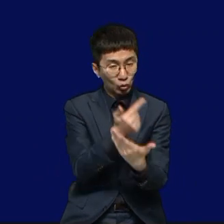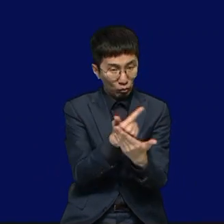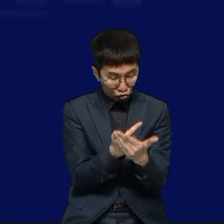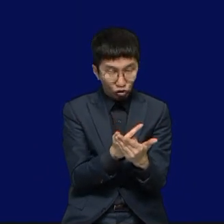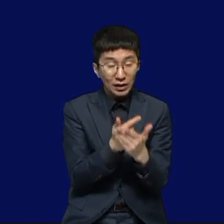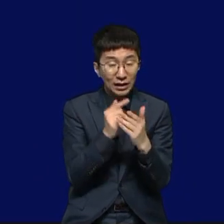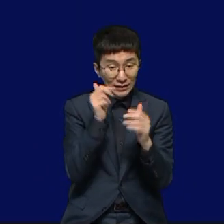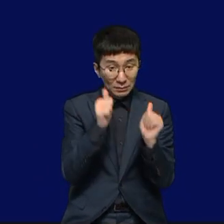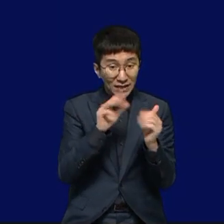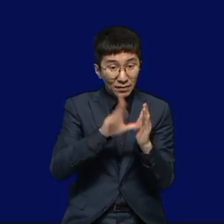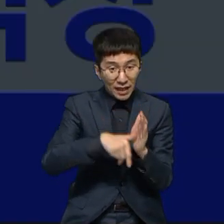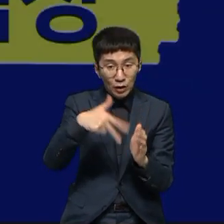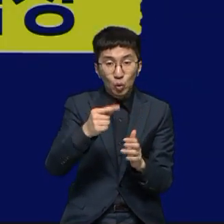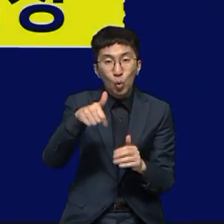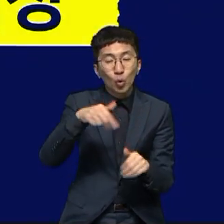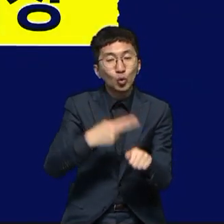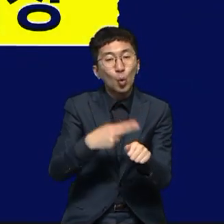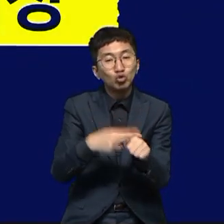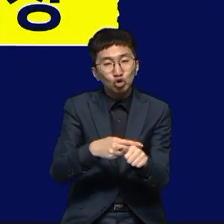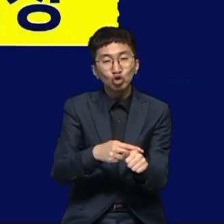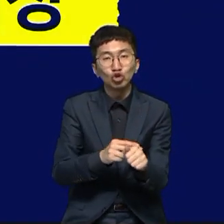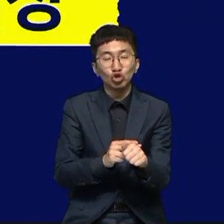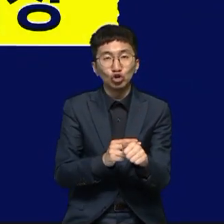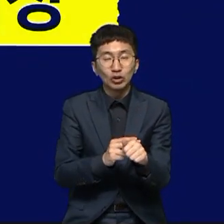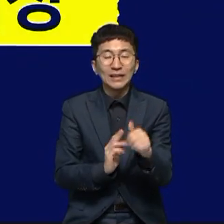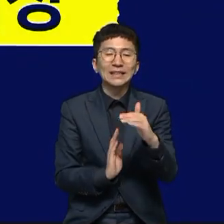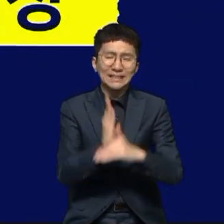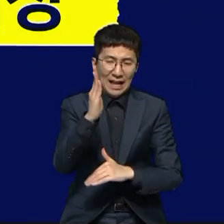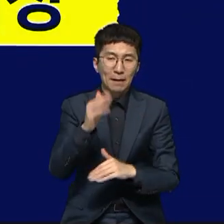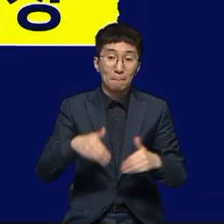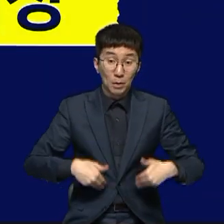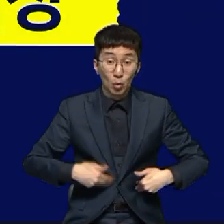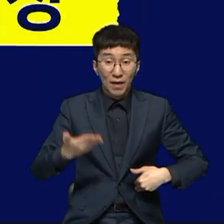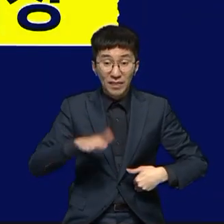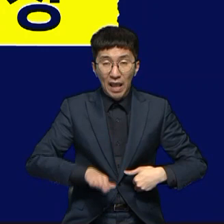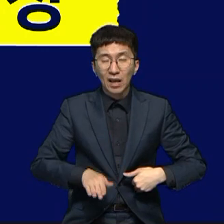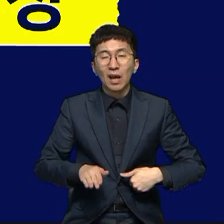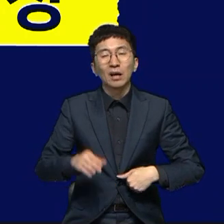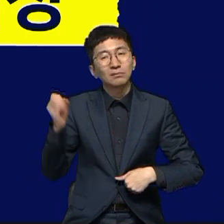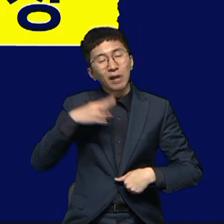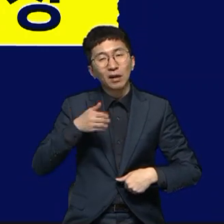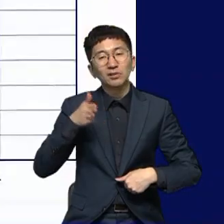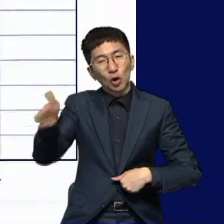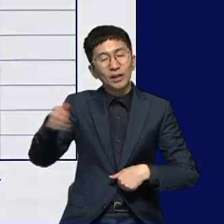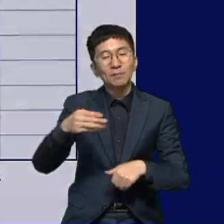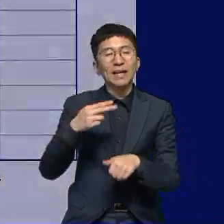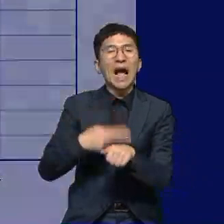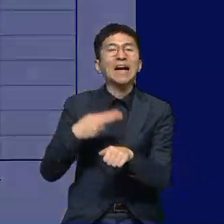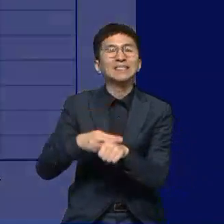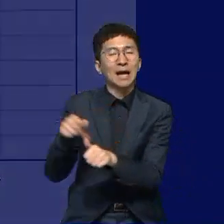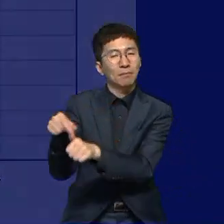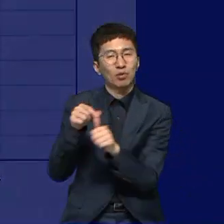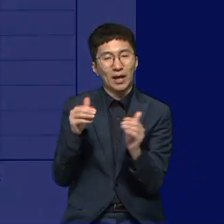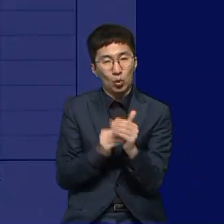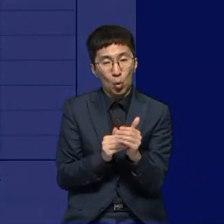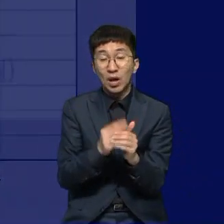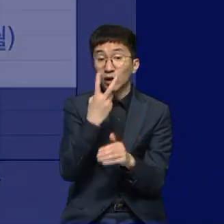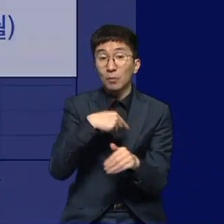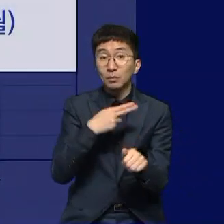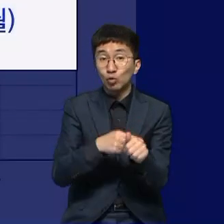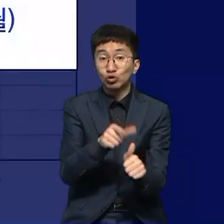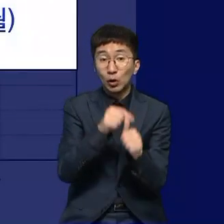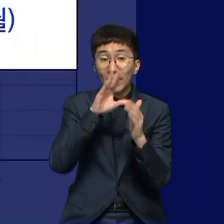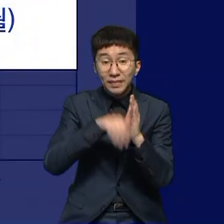교수 이상의 교원으로 위촉해야 한다는 규정을 어기고 전임 강사 한 명을 포함했습니다. 겸임 교수 채용